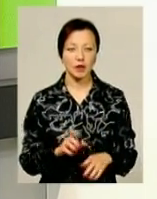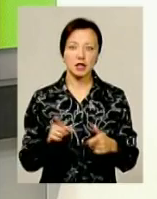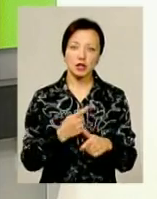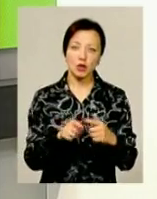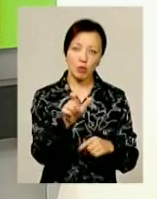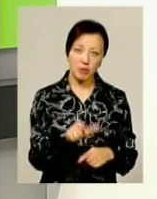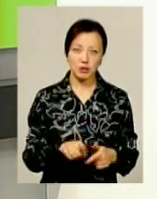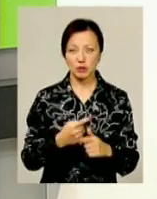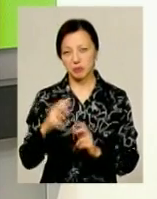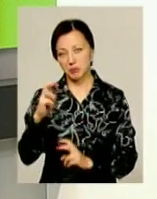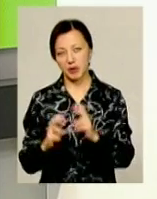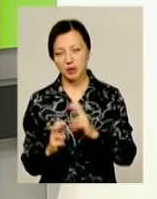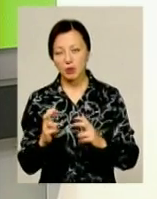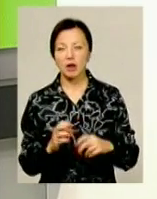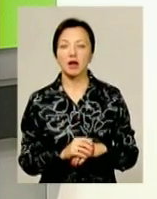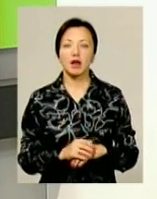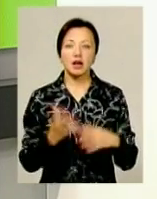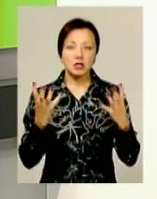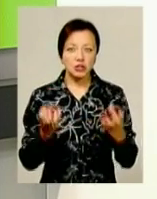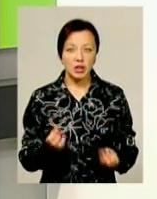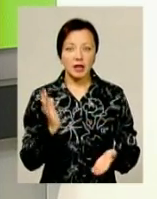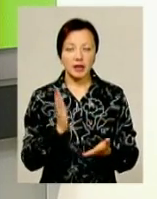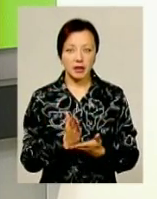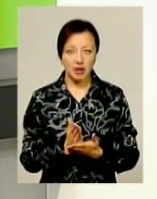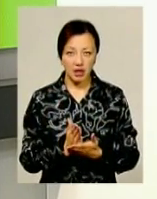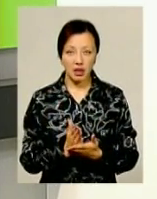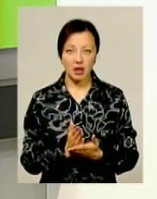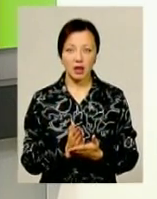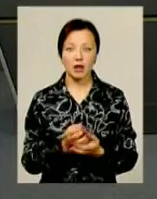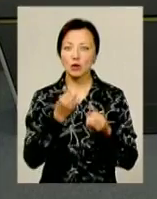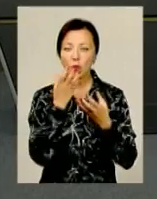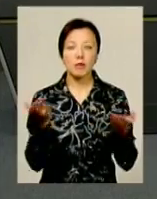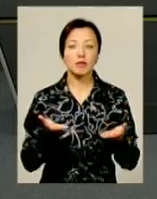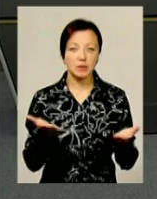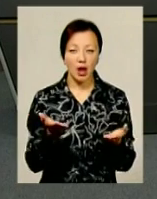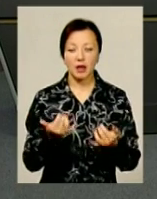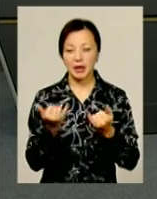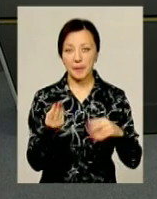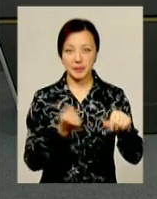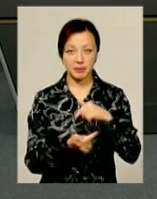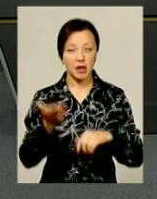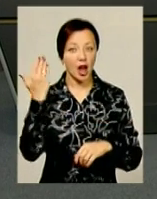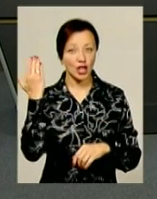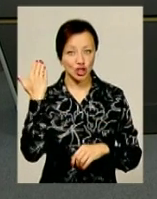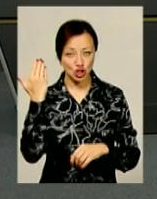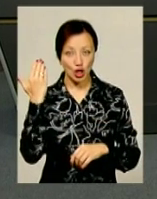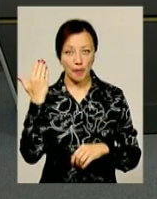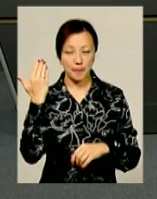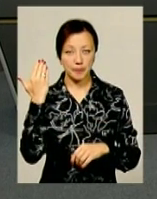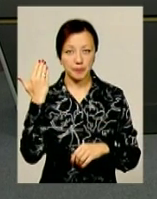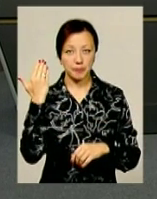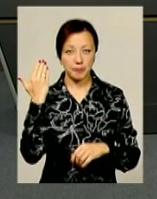який скаржиться, чи підприємство. Також є в цьому позитив і для підприємців, тому що якщо раніше